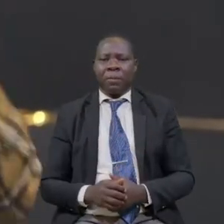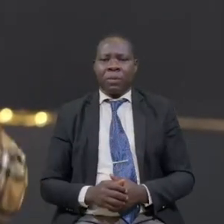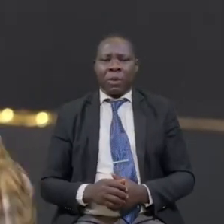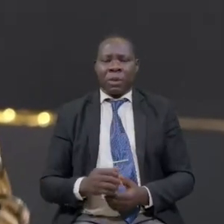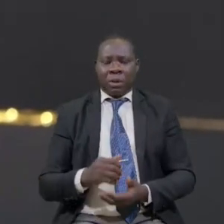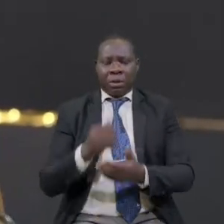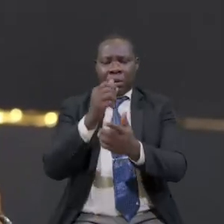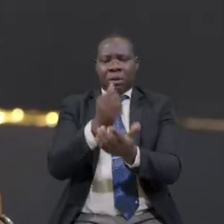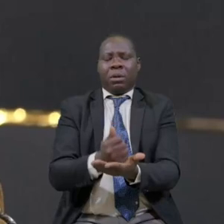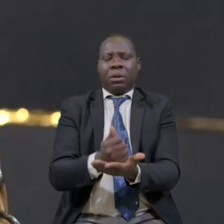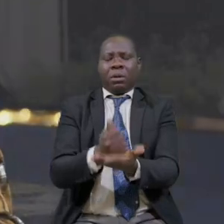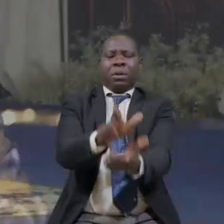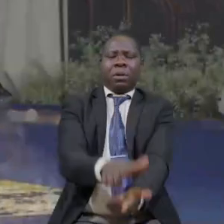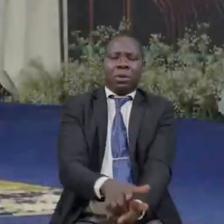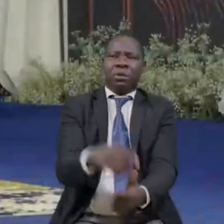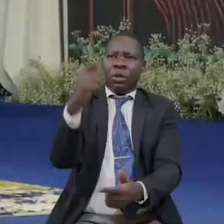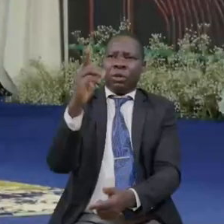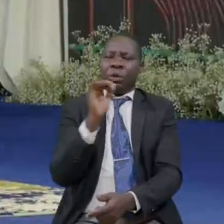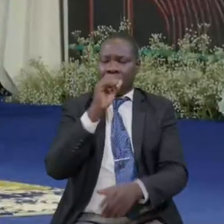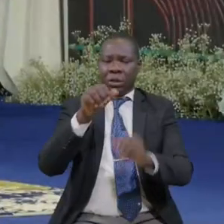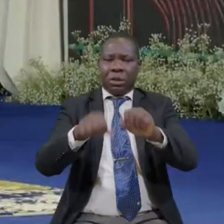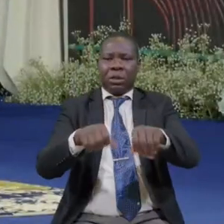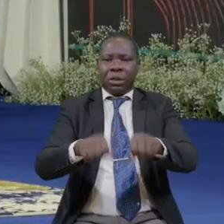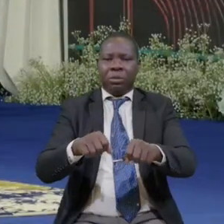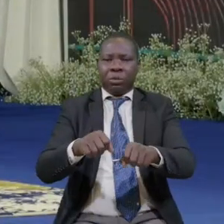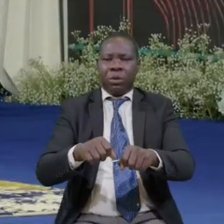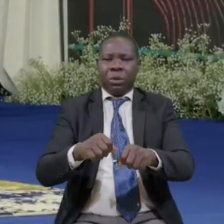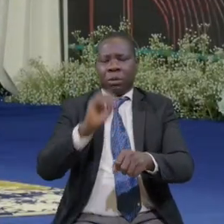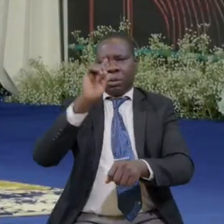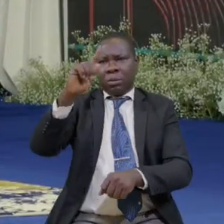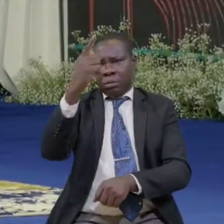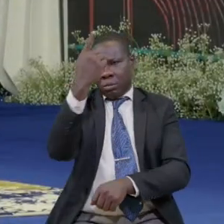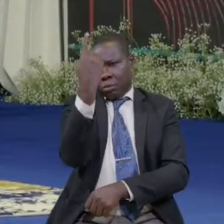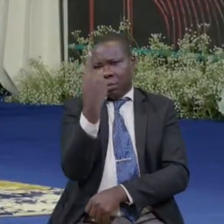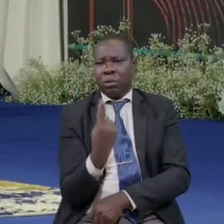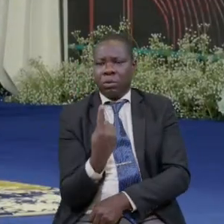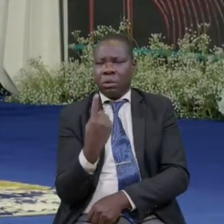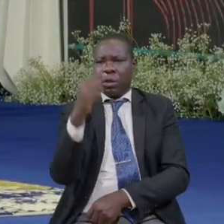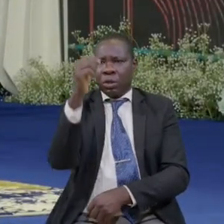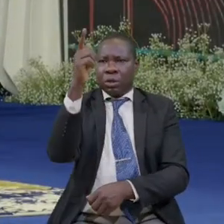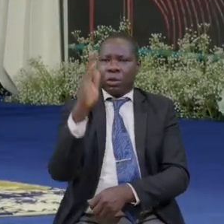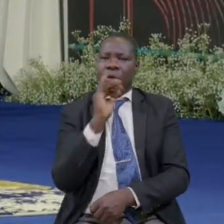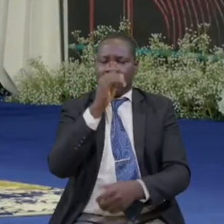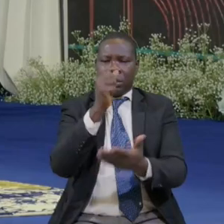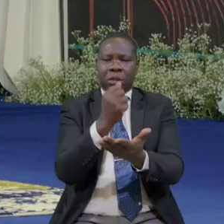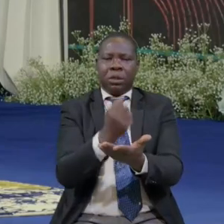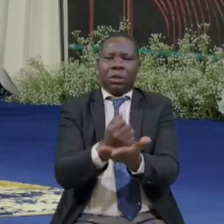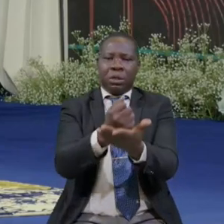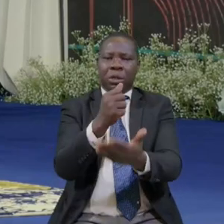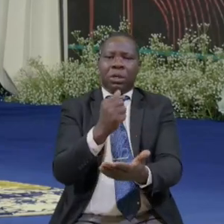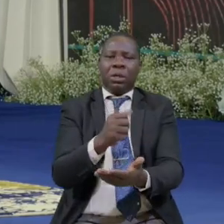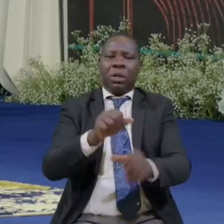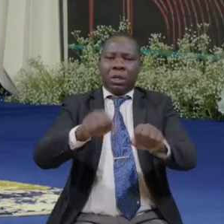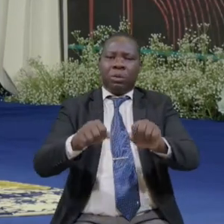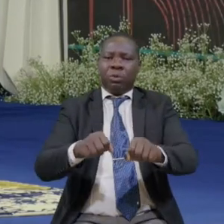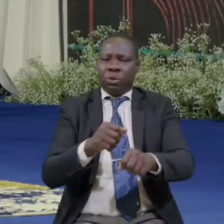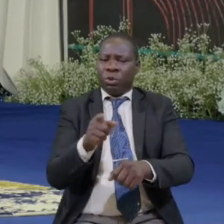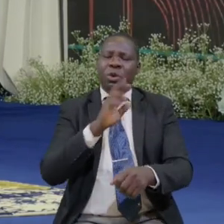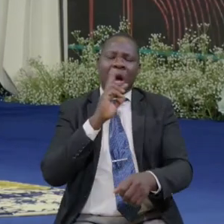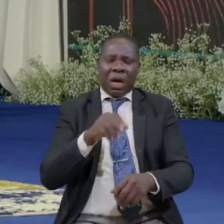vous trouver. Sans aide, Dieu est capable. Vous êtes solitaire, Dieu est capable. Vous êtes